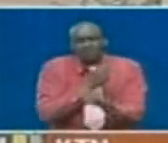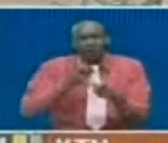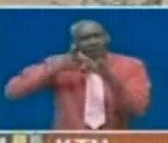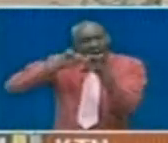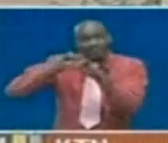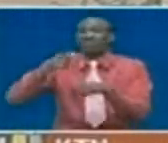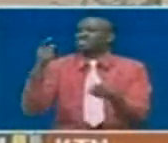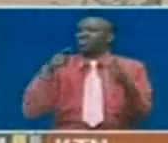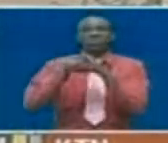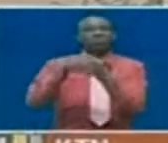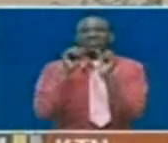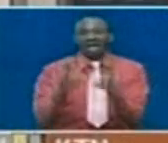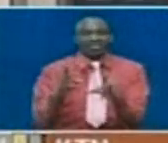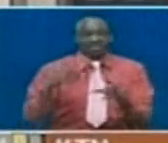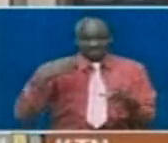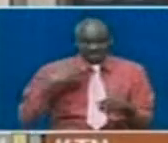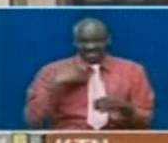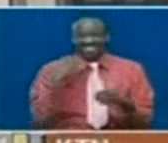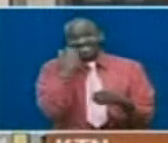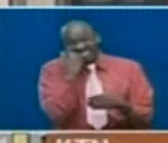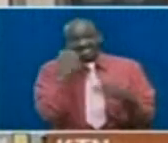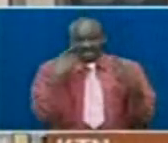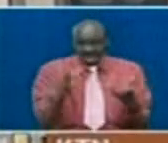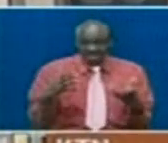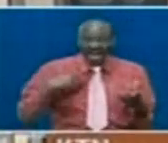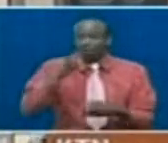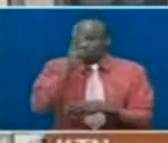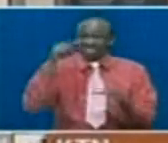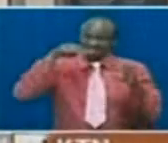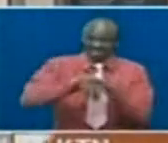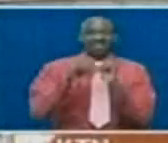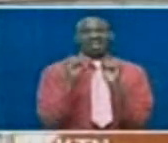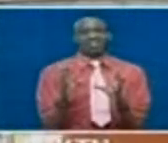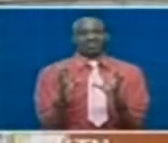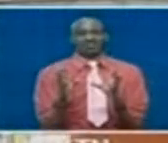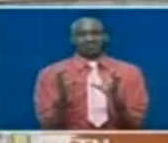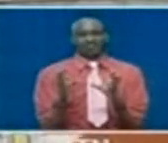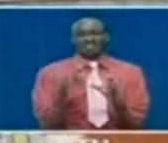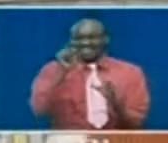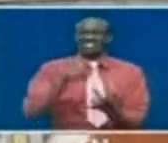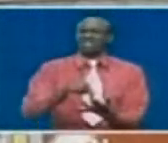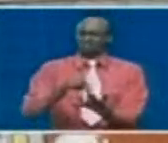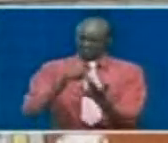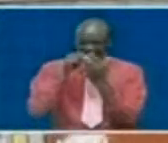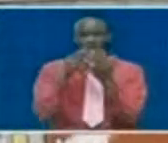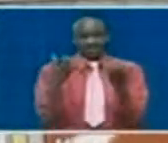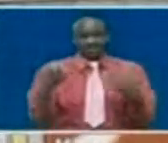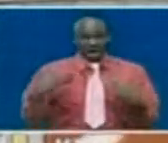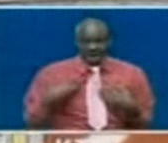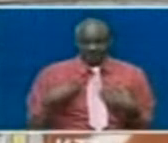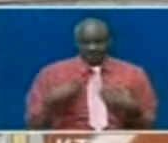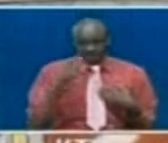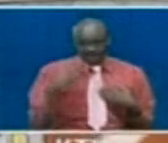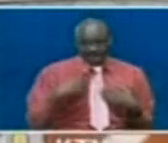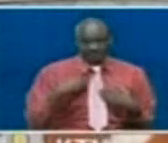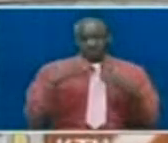risasi, hazifanyi umande, haziingii maji, na pia hazifanyi nyufa. Ni special material ambayo ni byproduct ya